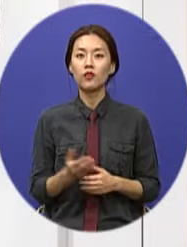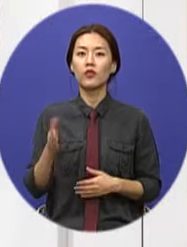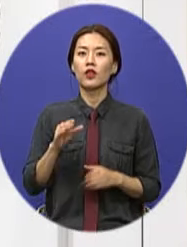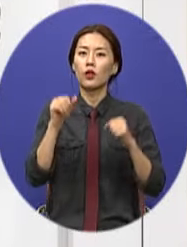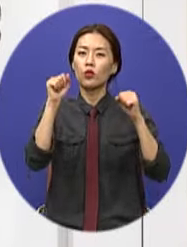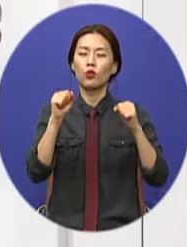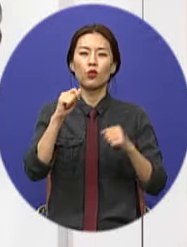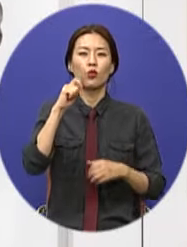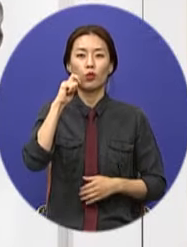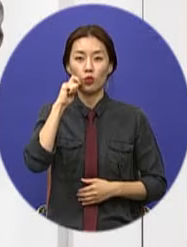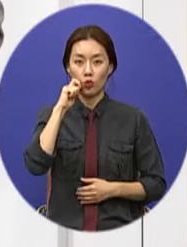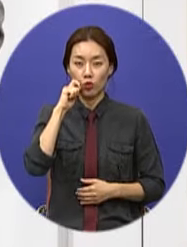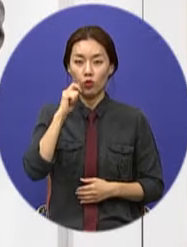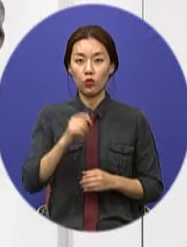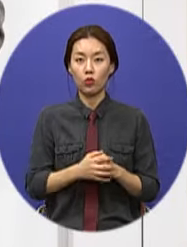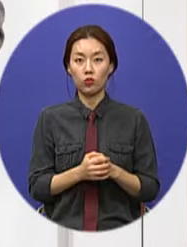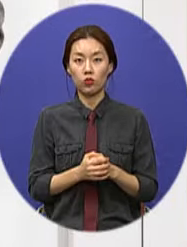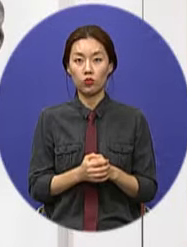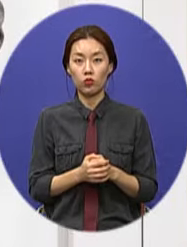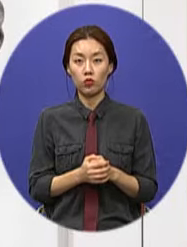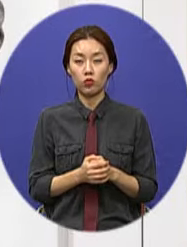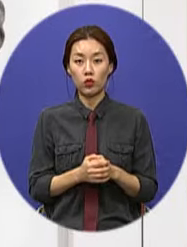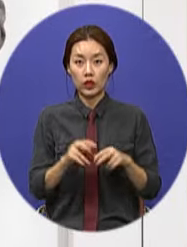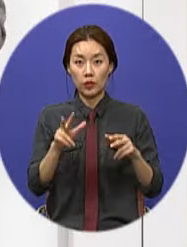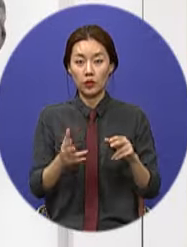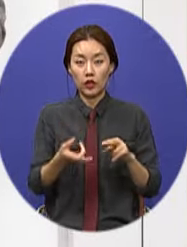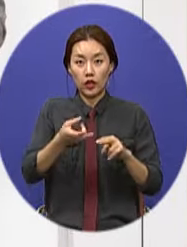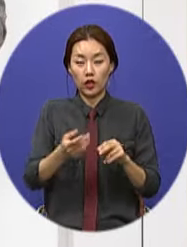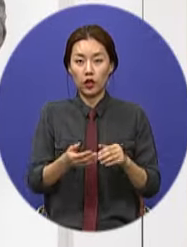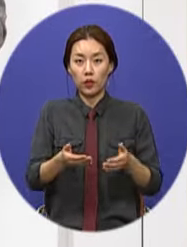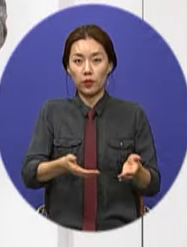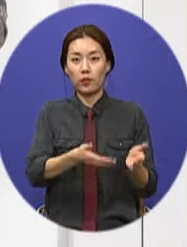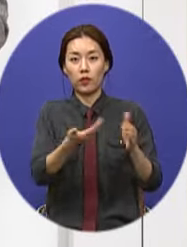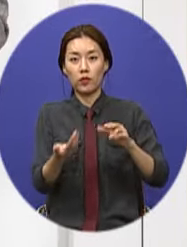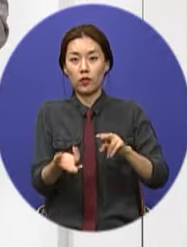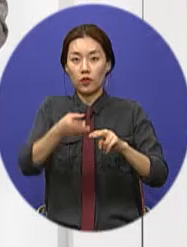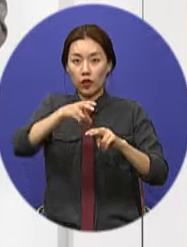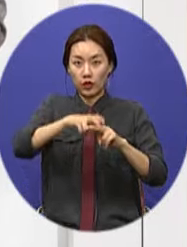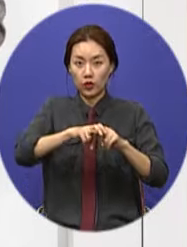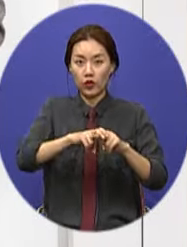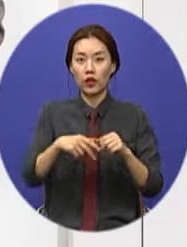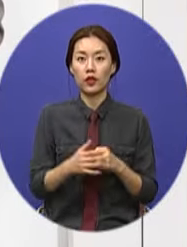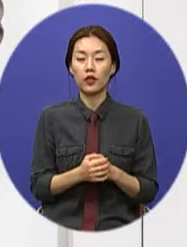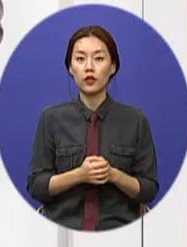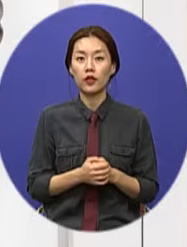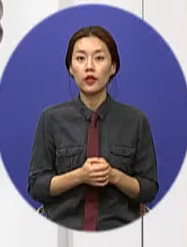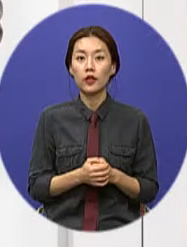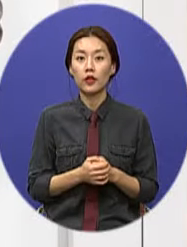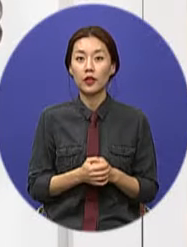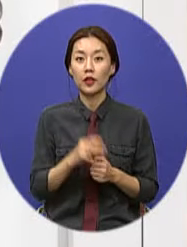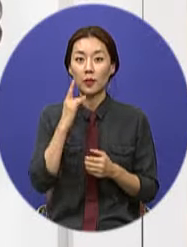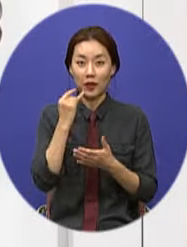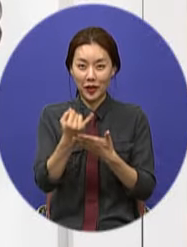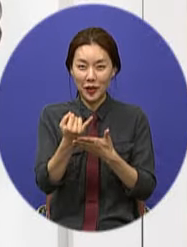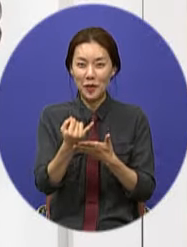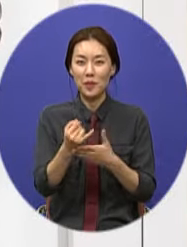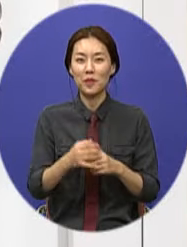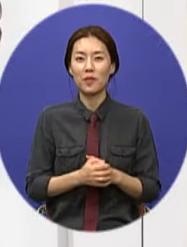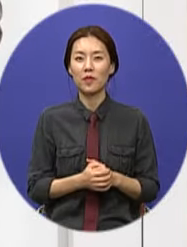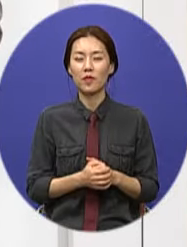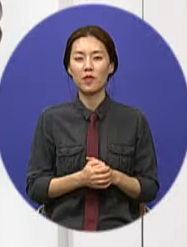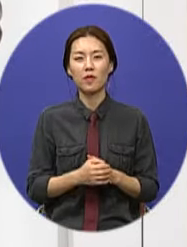운동도 못해요. 이렇게 일으켜서 앉혀줘야. 아니 그러니까 밥은 제가 그냥 엄마 불편해도